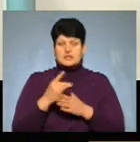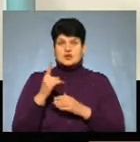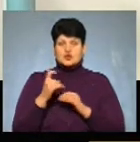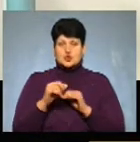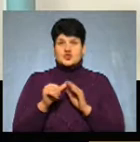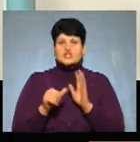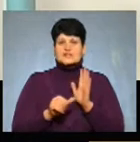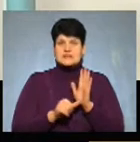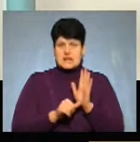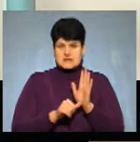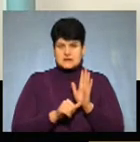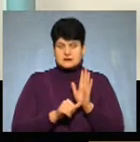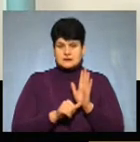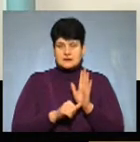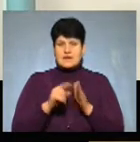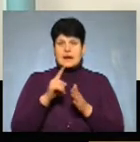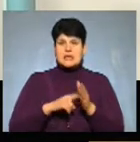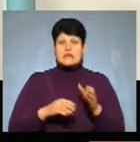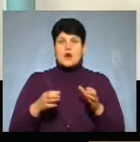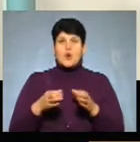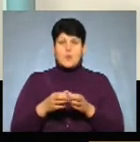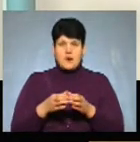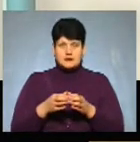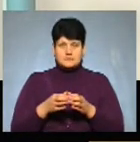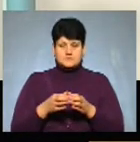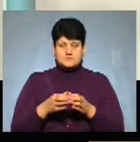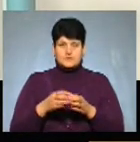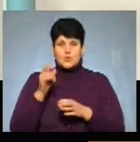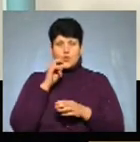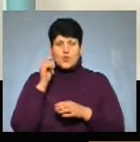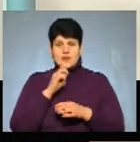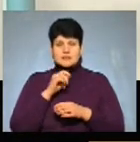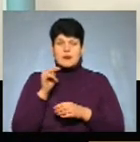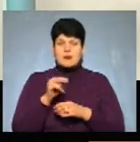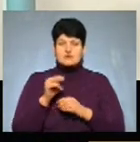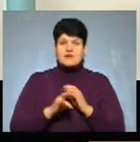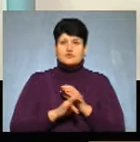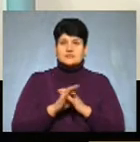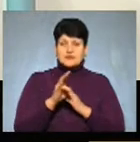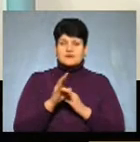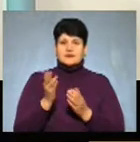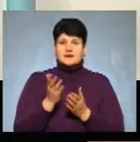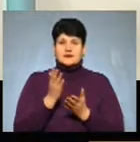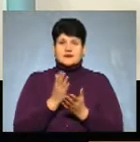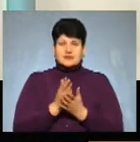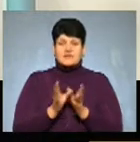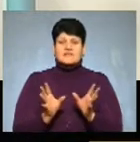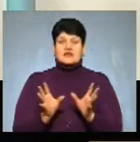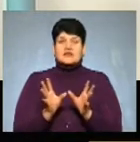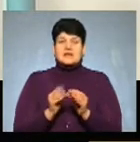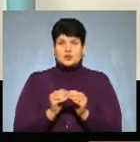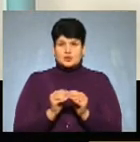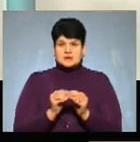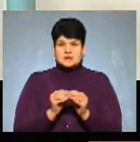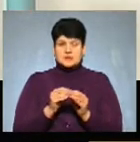діє 116 релігійних громад Української православної церкви, яка перебуває в